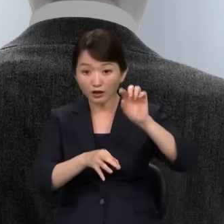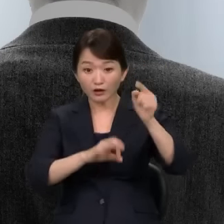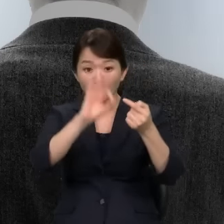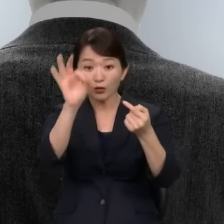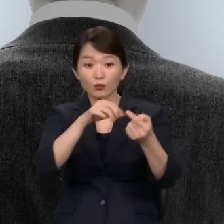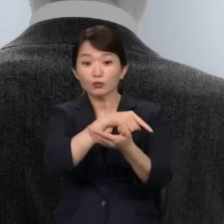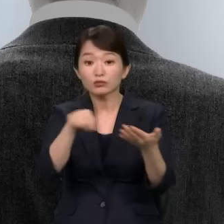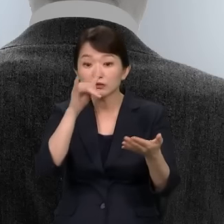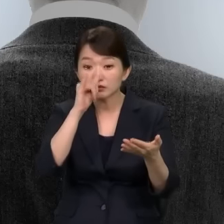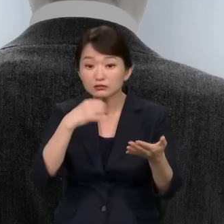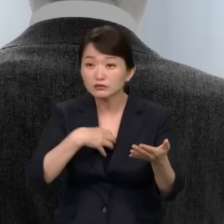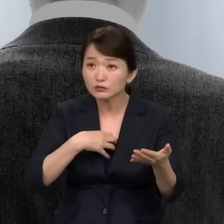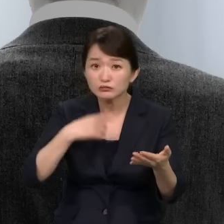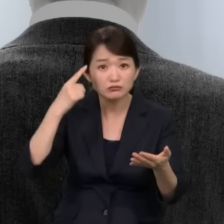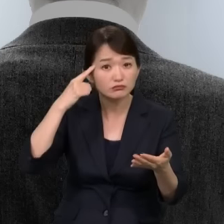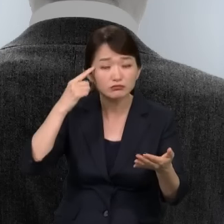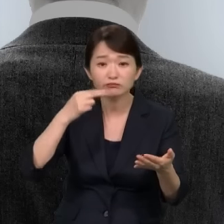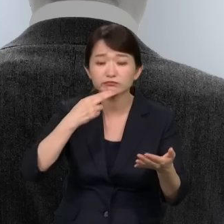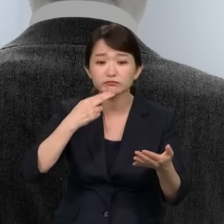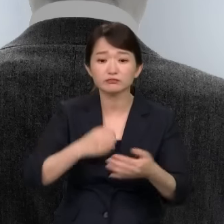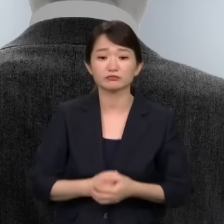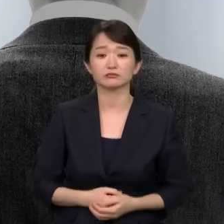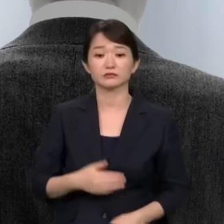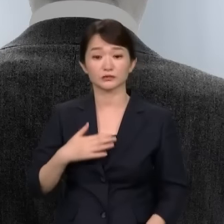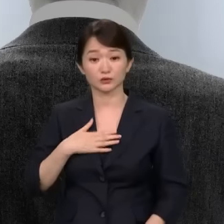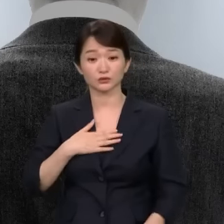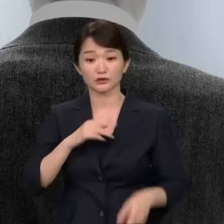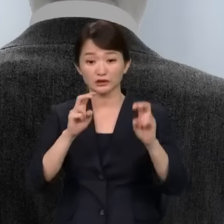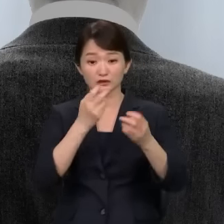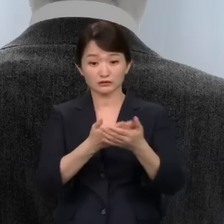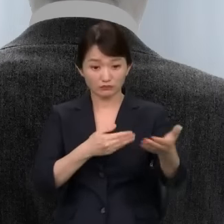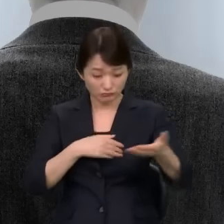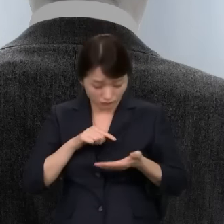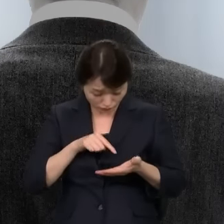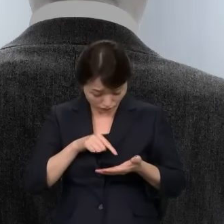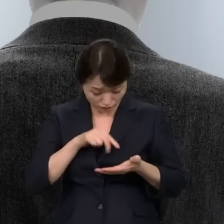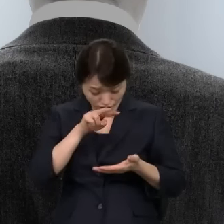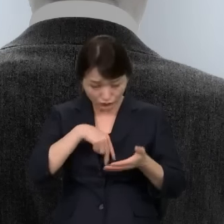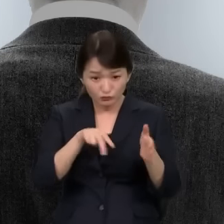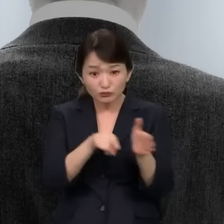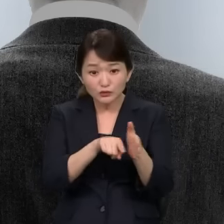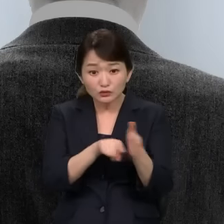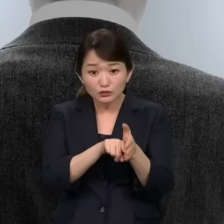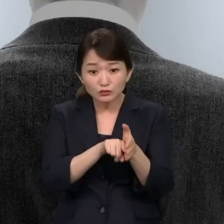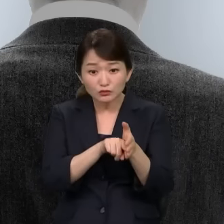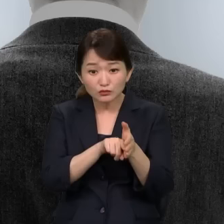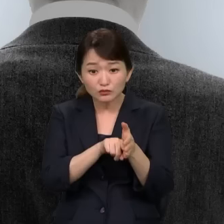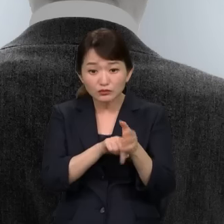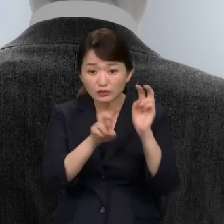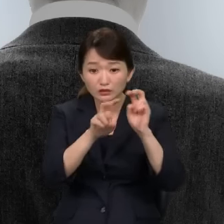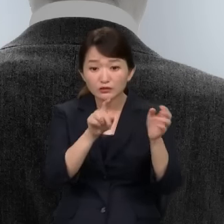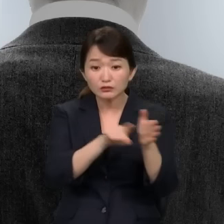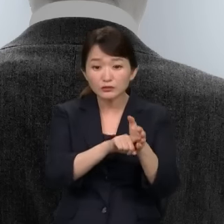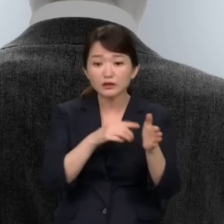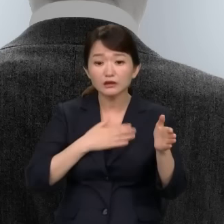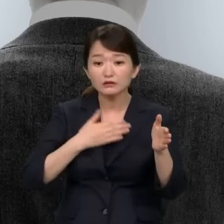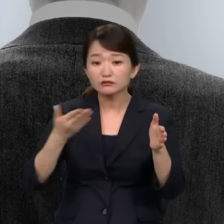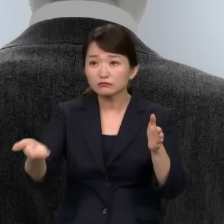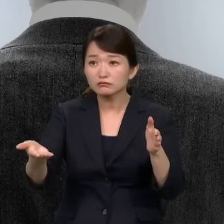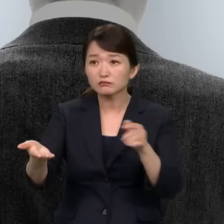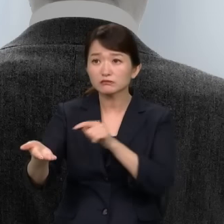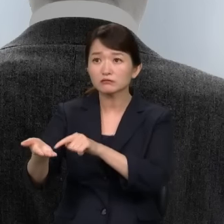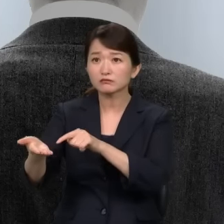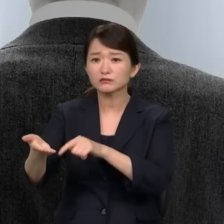날 위험이 있다 이런 설명은 없었잖아요. 저도 사실 회사에서 나온 자료만도 믿고 회사를 믿고 이렇게